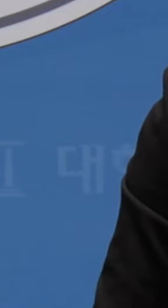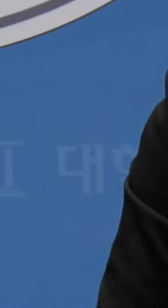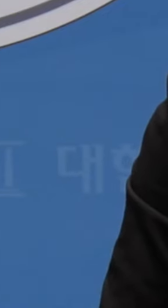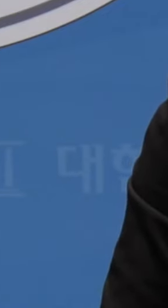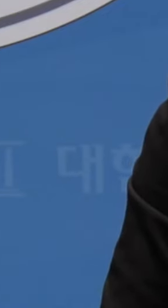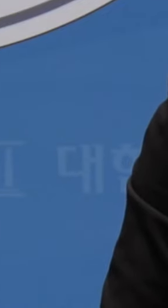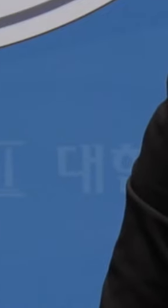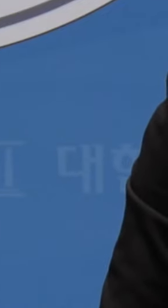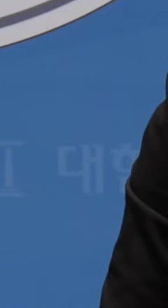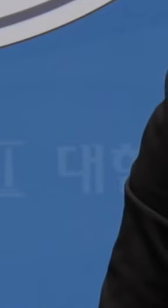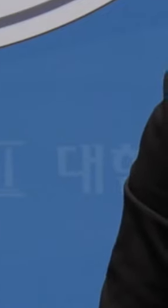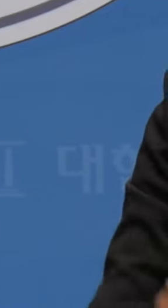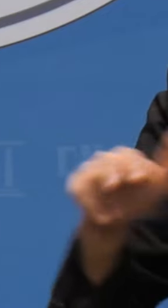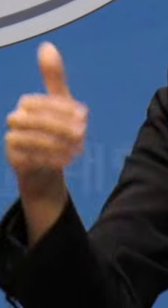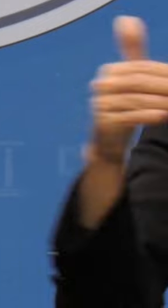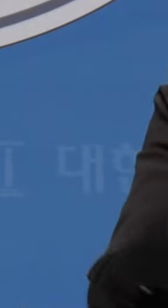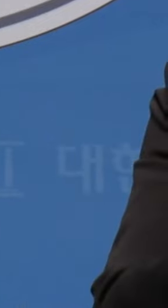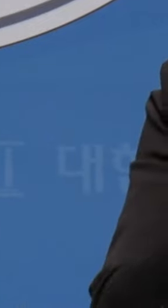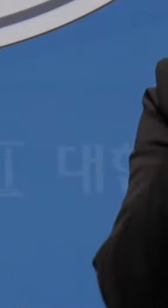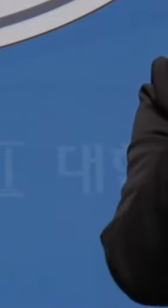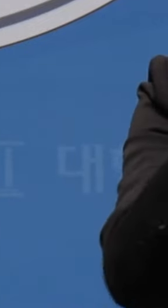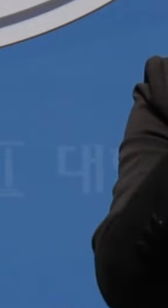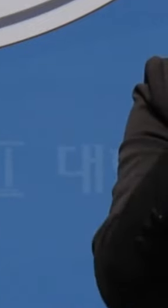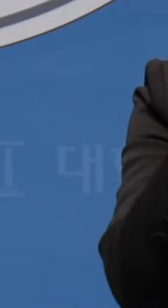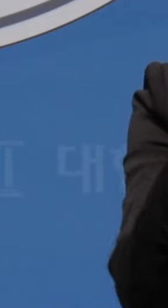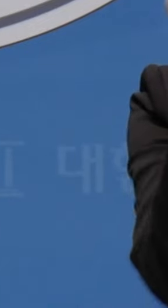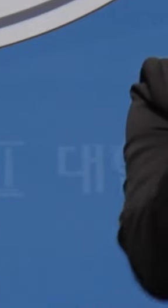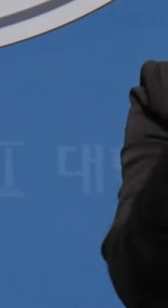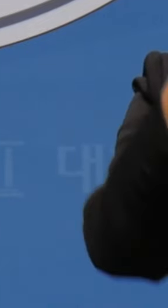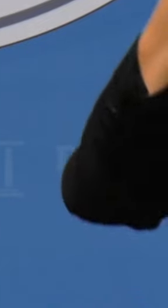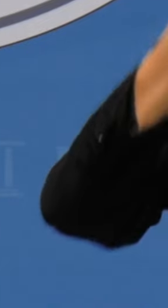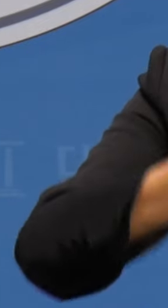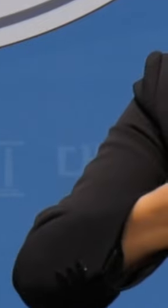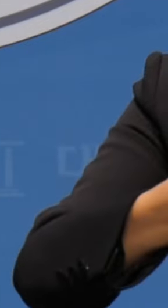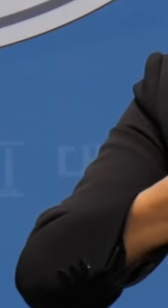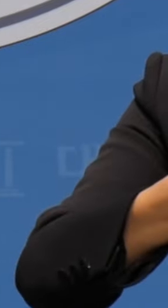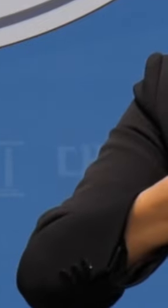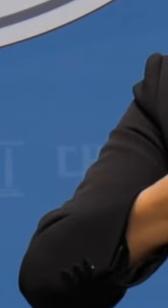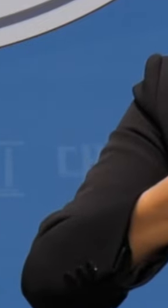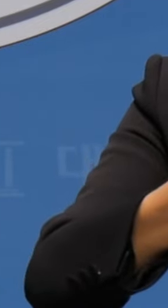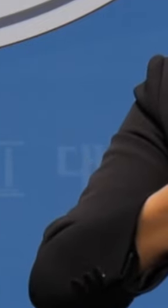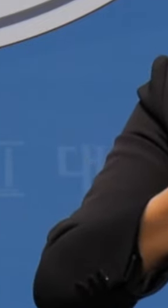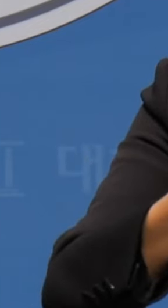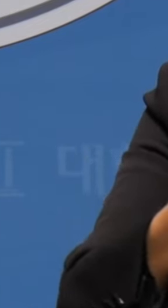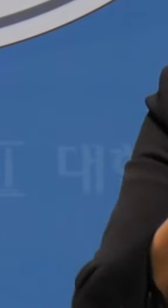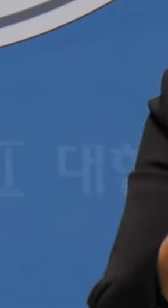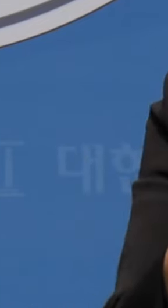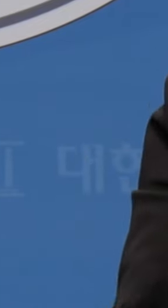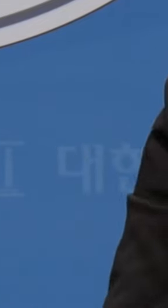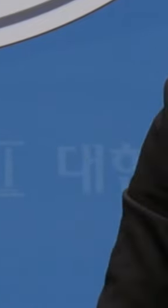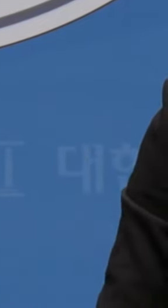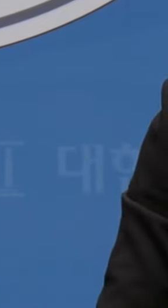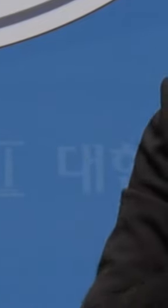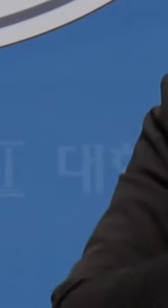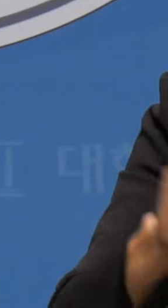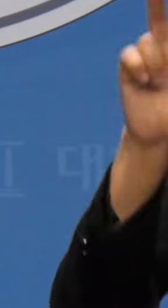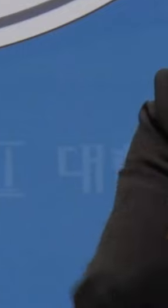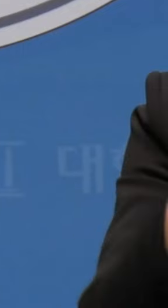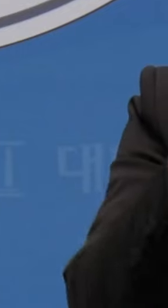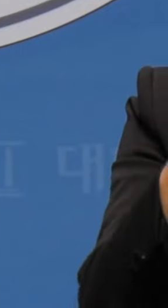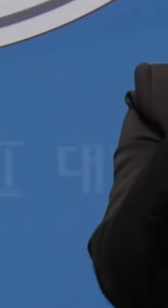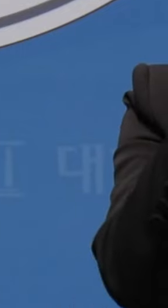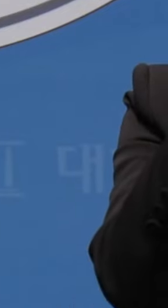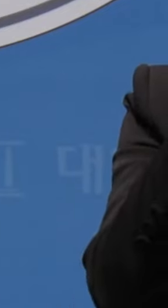게다가 지금껏 드러난 여론조작의 실체는 빙산의 일각에 불과합니다. 언론 보도를